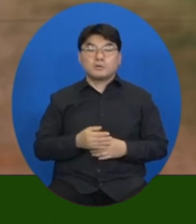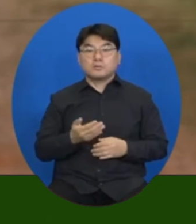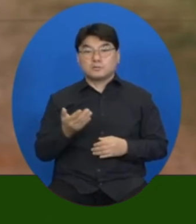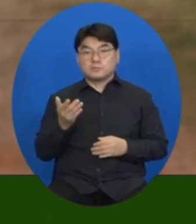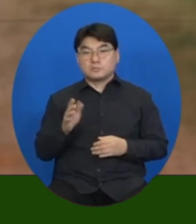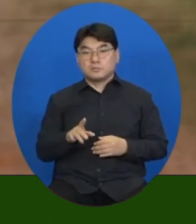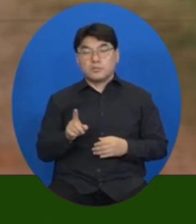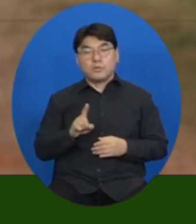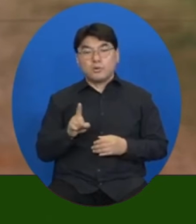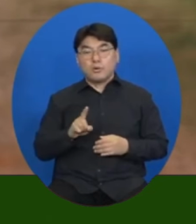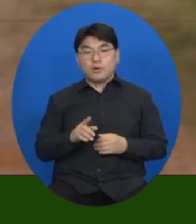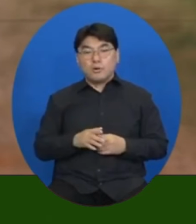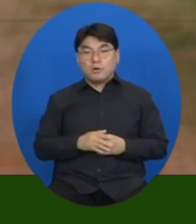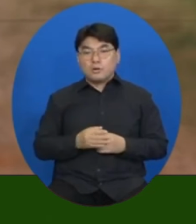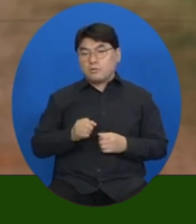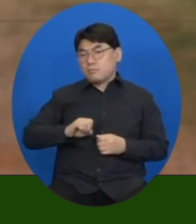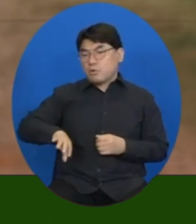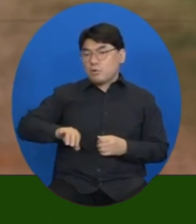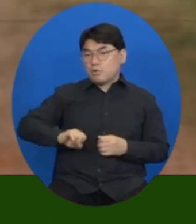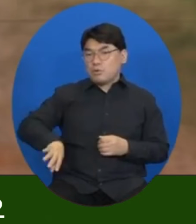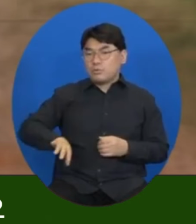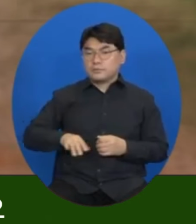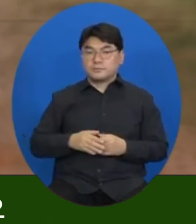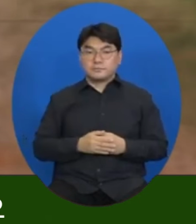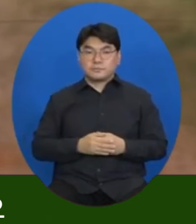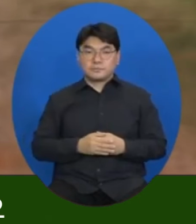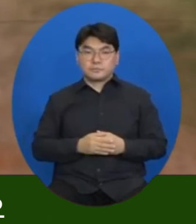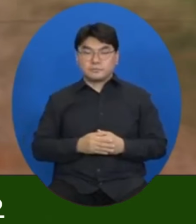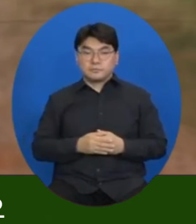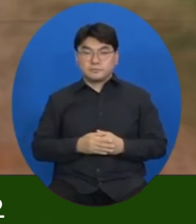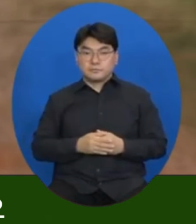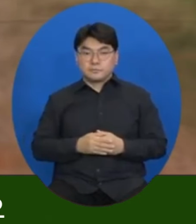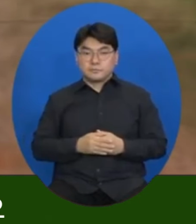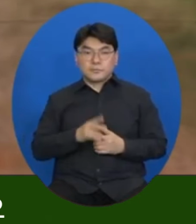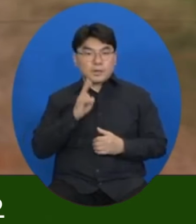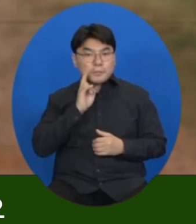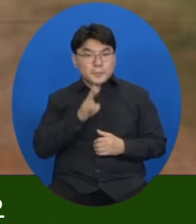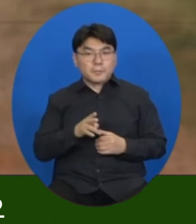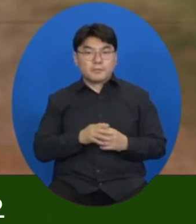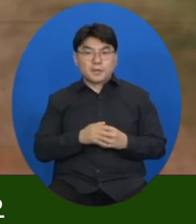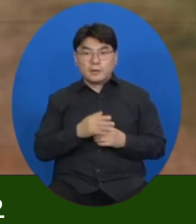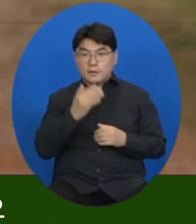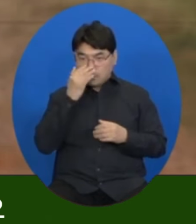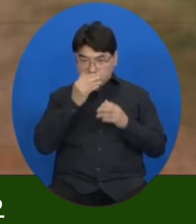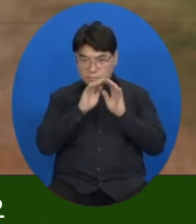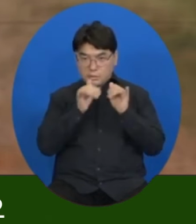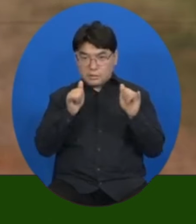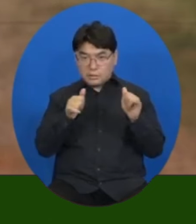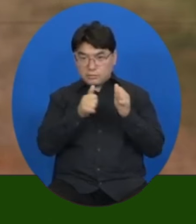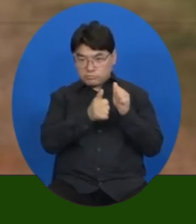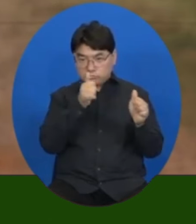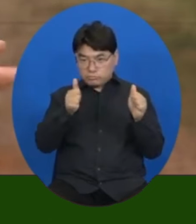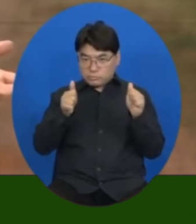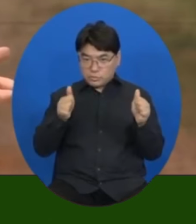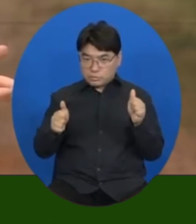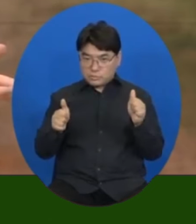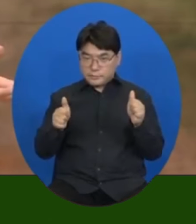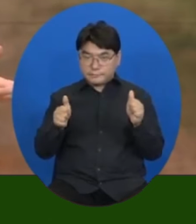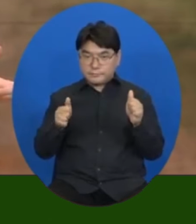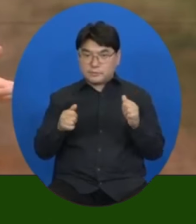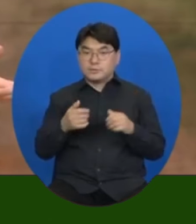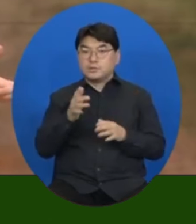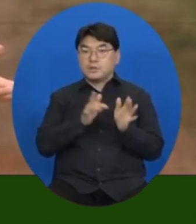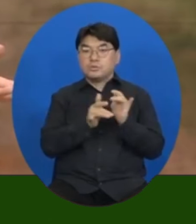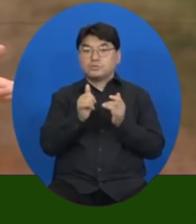겁니다 버리는 거예요 그런들이 너무 많다는 거예요 심지어 여기 지금 대대장을 비롯해서 종교인들 여기 많아요 근데 예수님